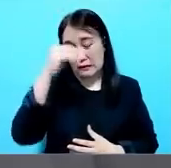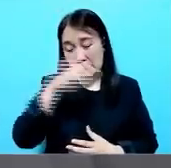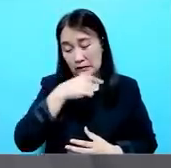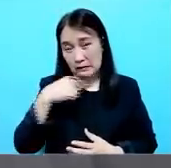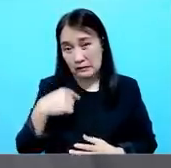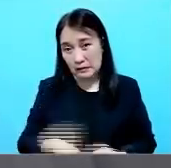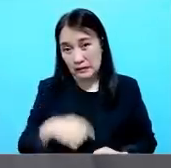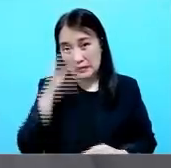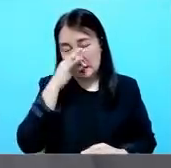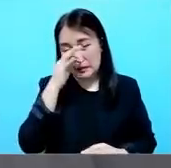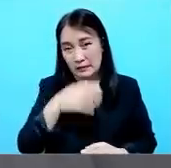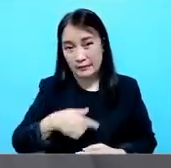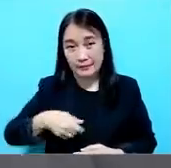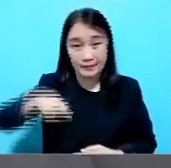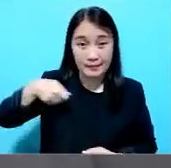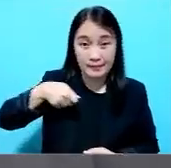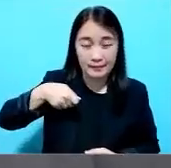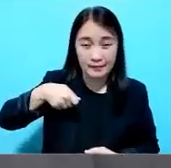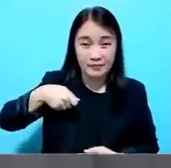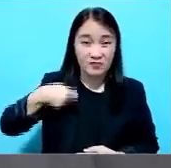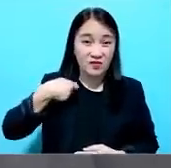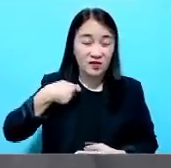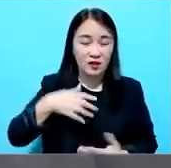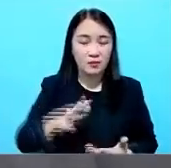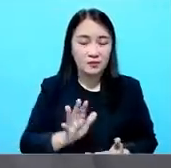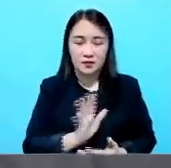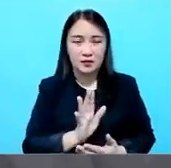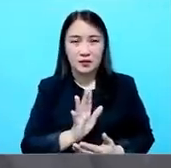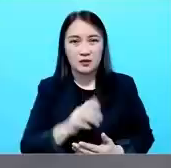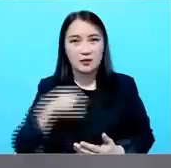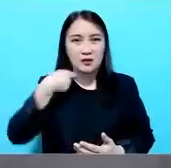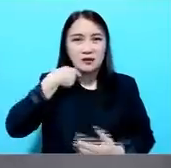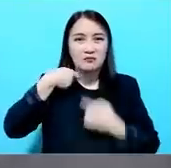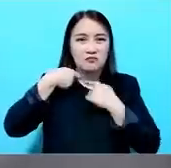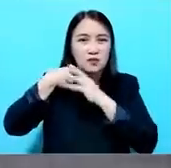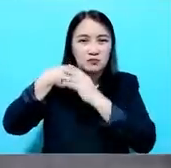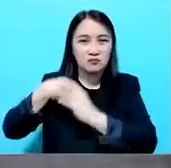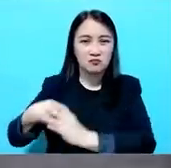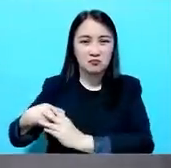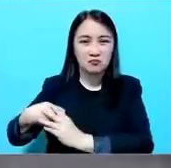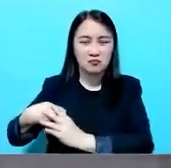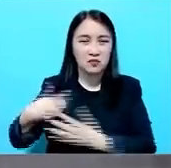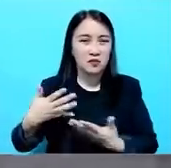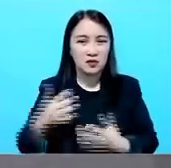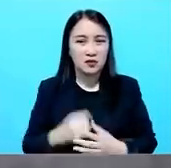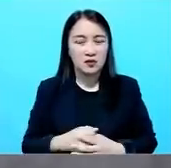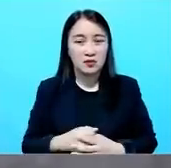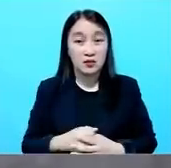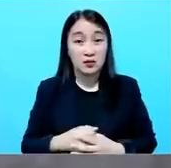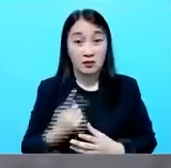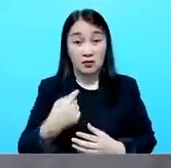ng tiles. Pero hindi po sa liig po, malayo po. Wala po ma'am, tumayo lang din po ako